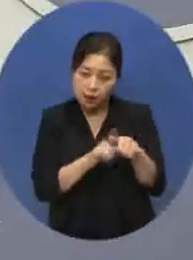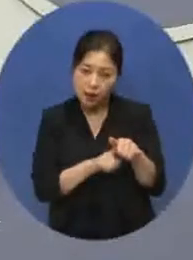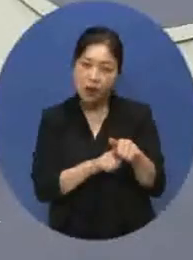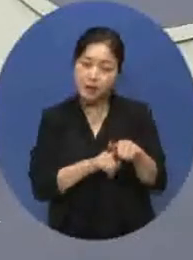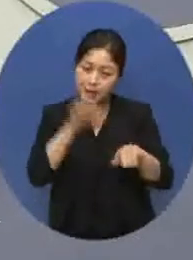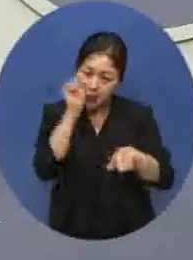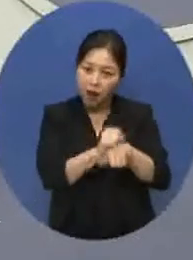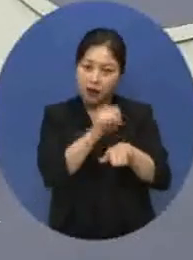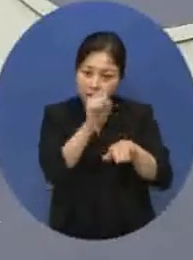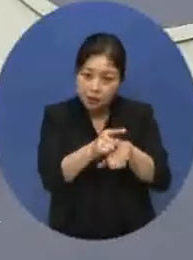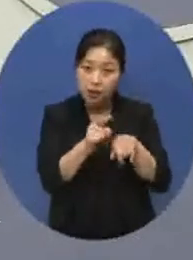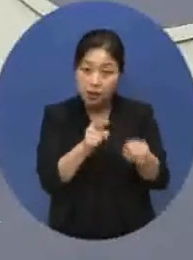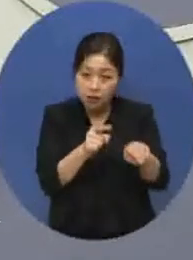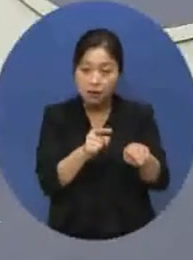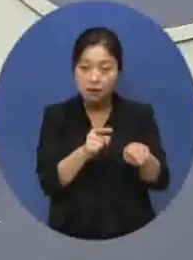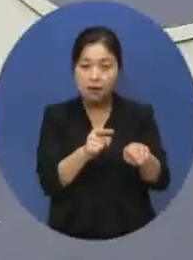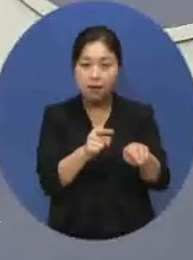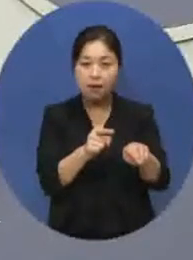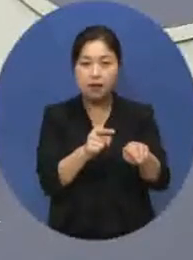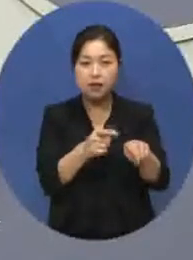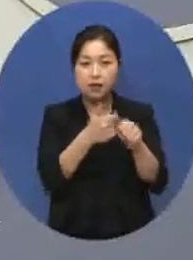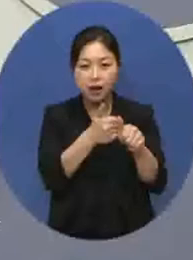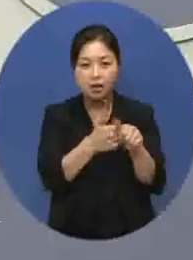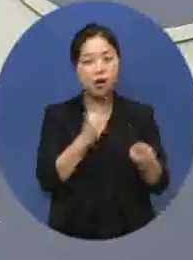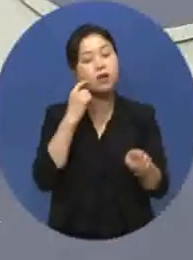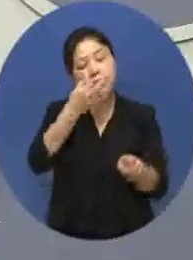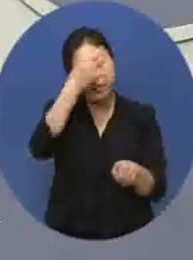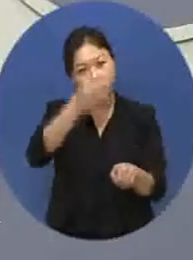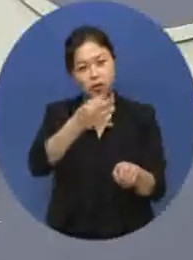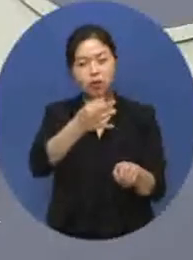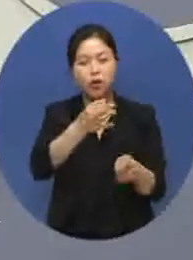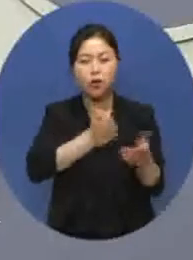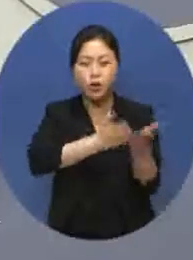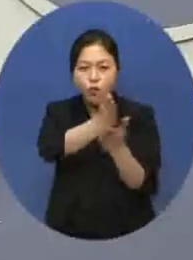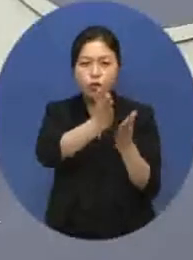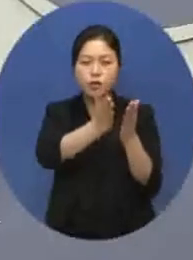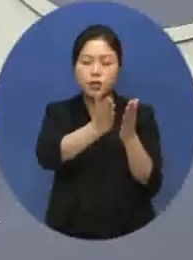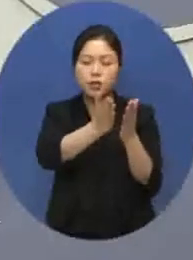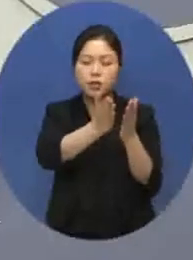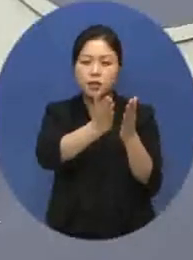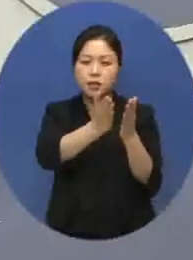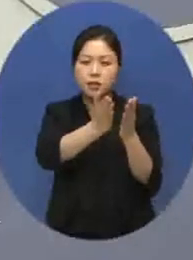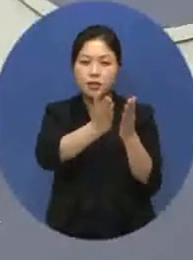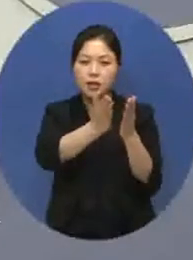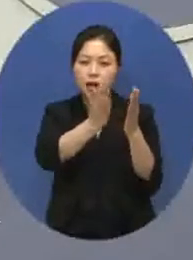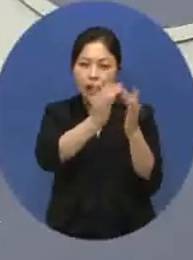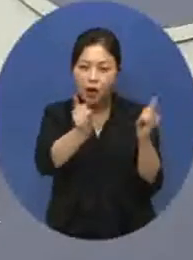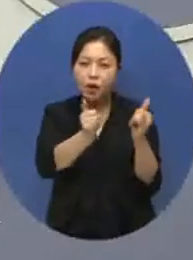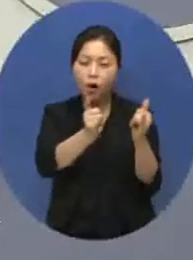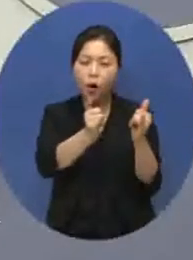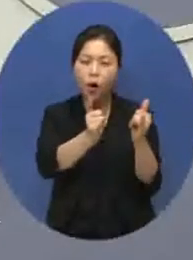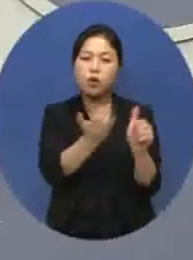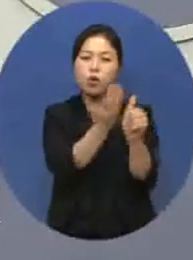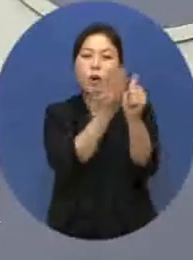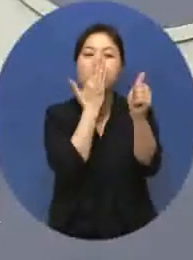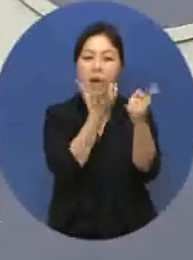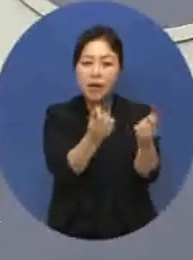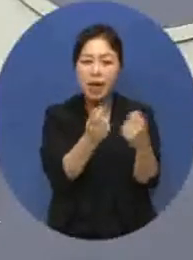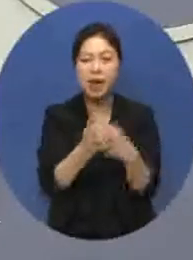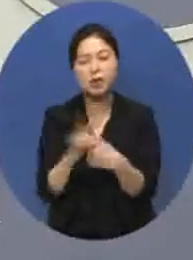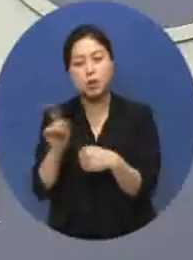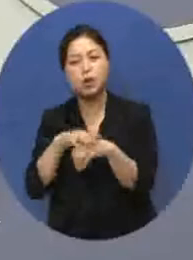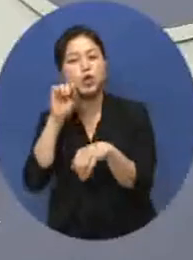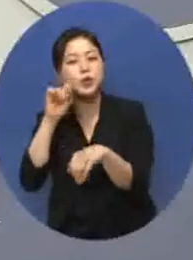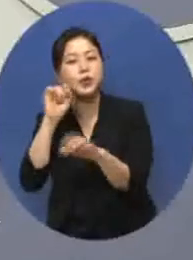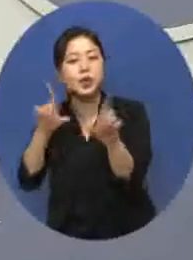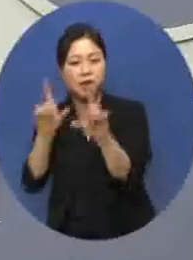예술을 가르치는 게 진짜 미래 전문가로 가기 위한 것이냐 아니면 하나의 소일거리 뭔가